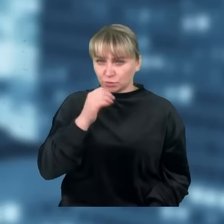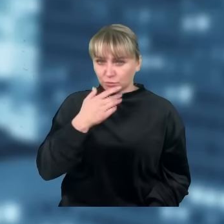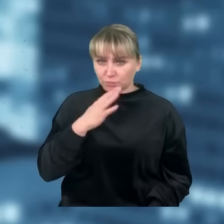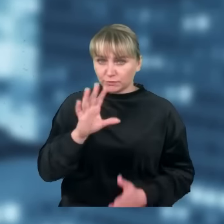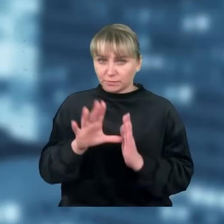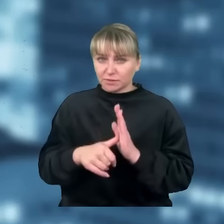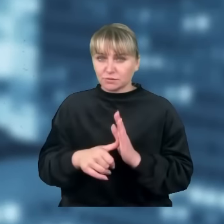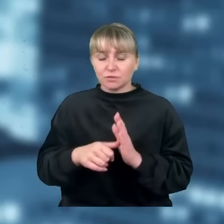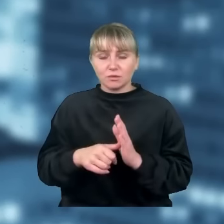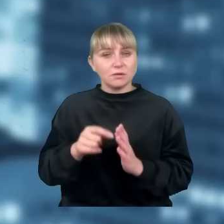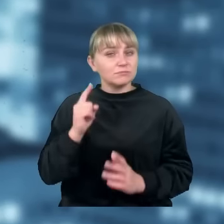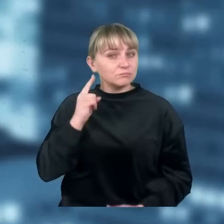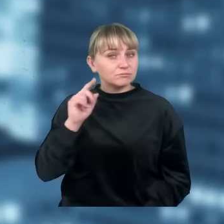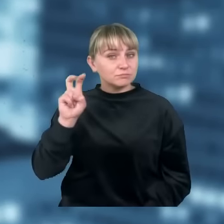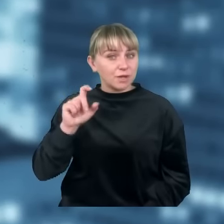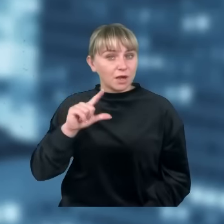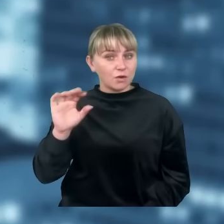Halo?